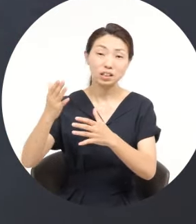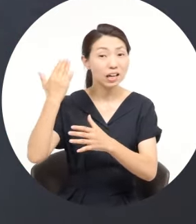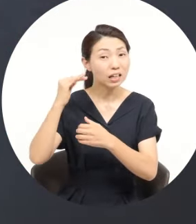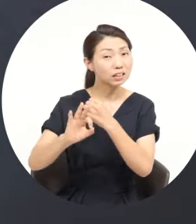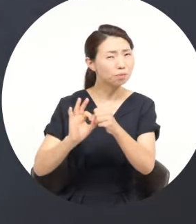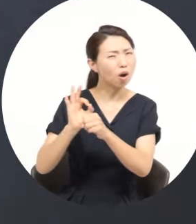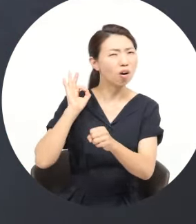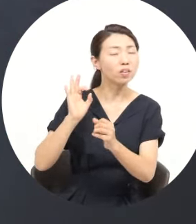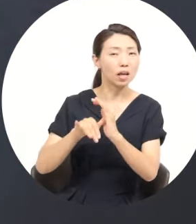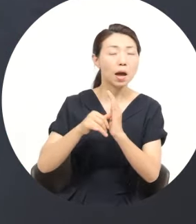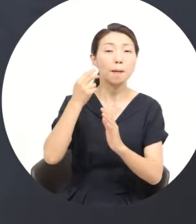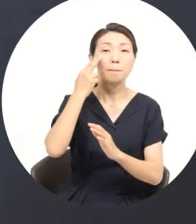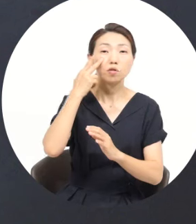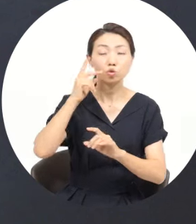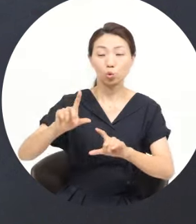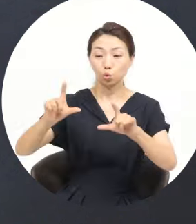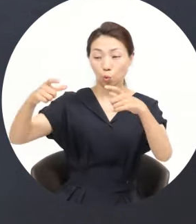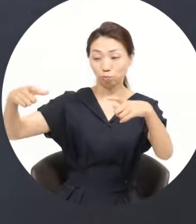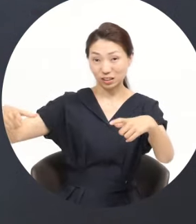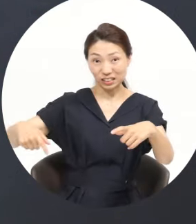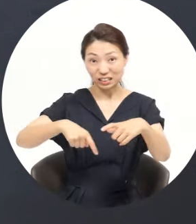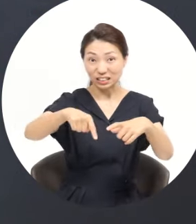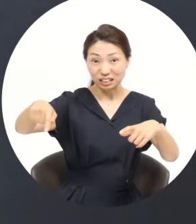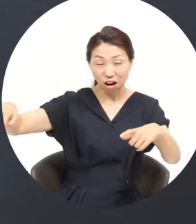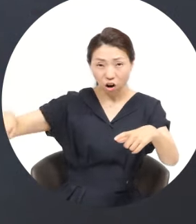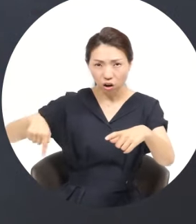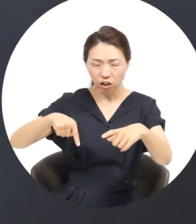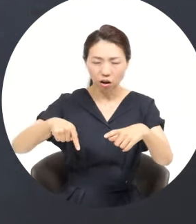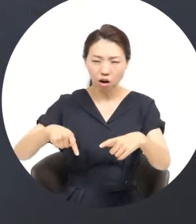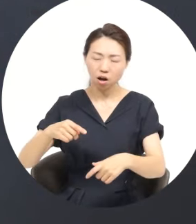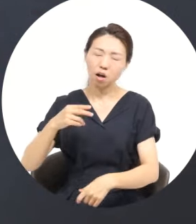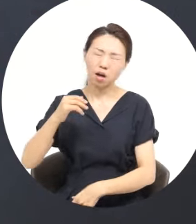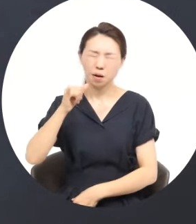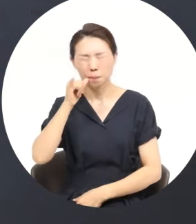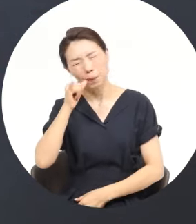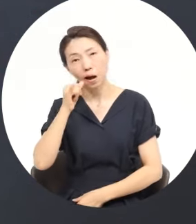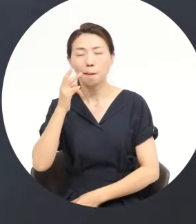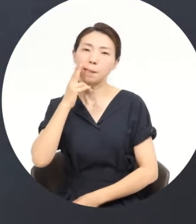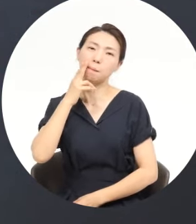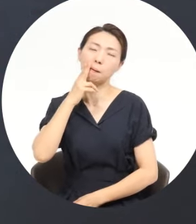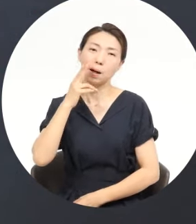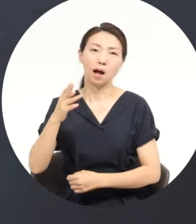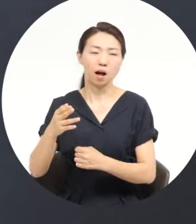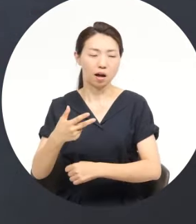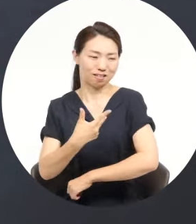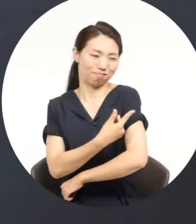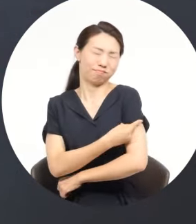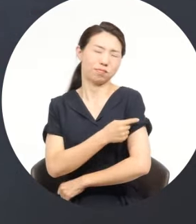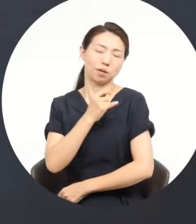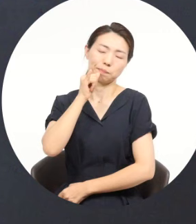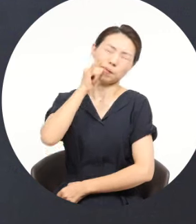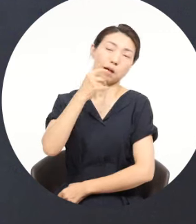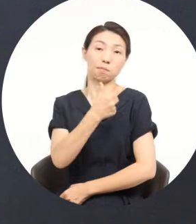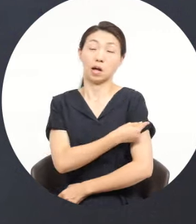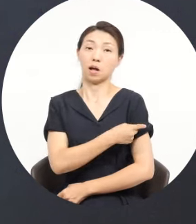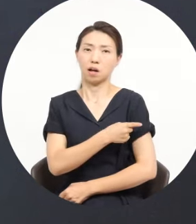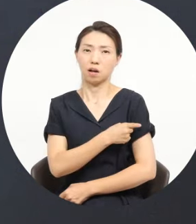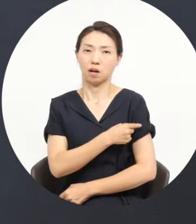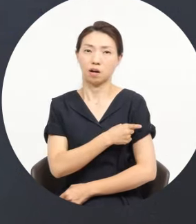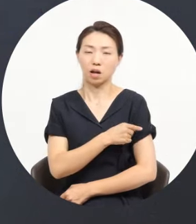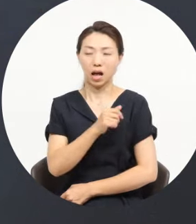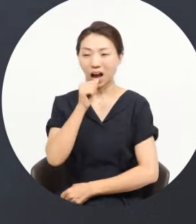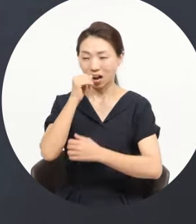제가 아는 바로는 미 동부 지역에만 마리화나 하거나 뭐 해가지고 법을 어겨서 감옥에 가